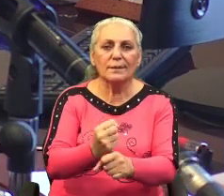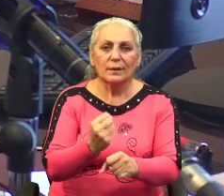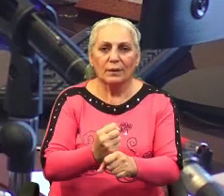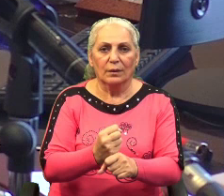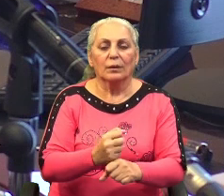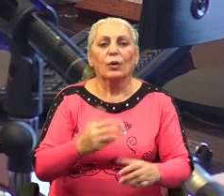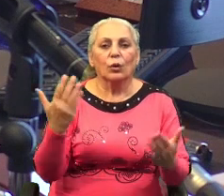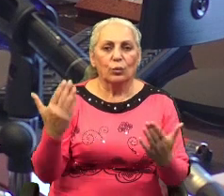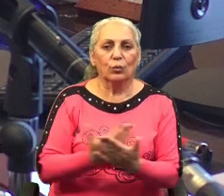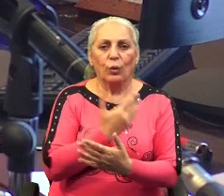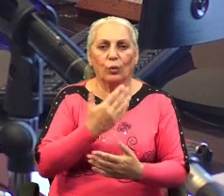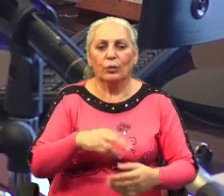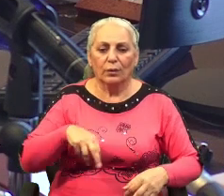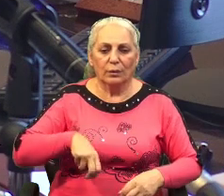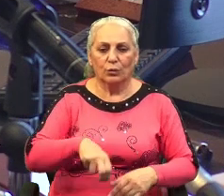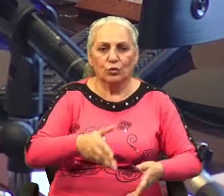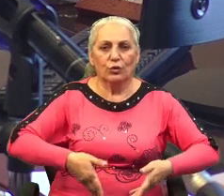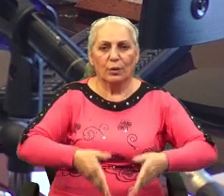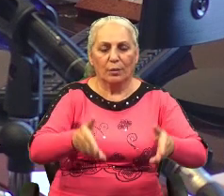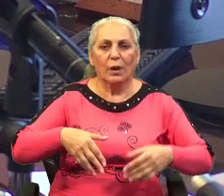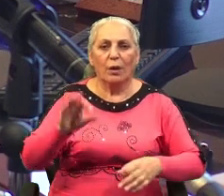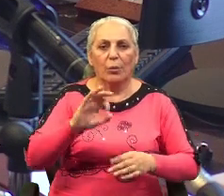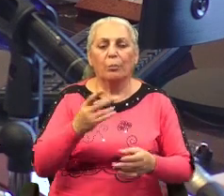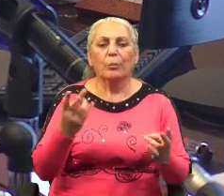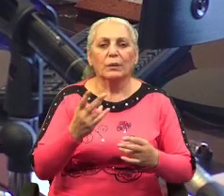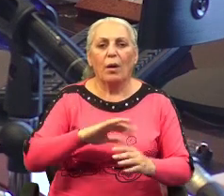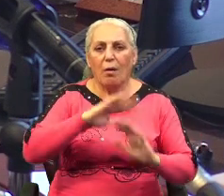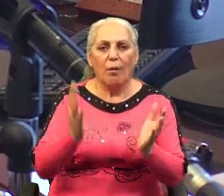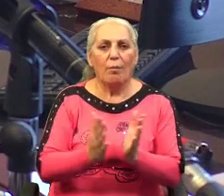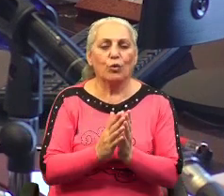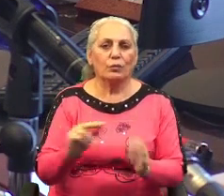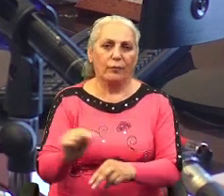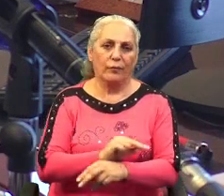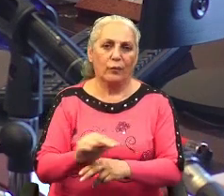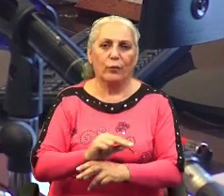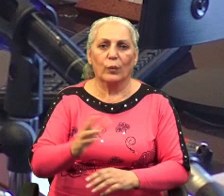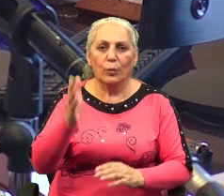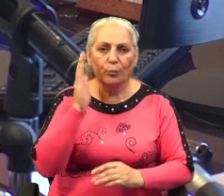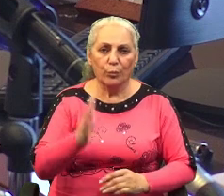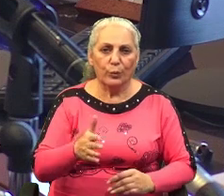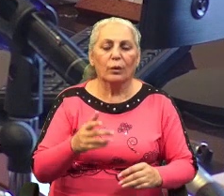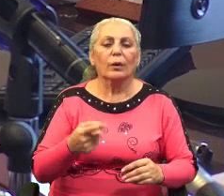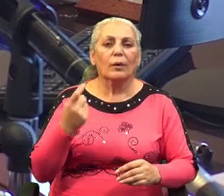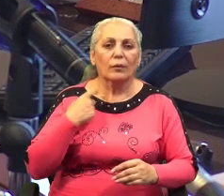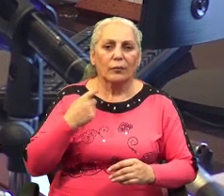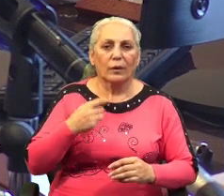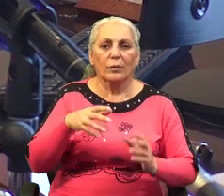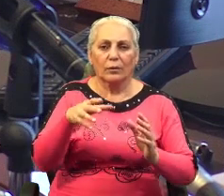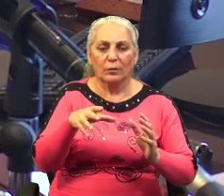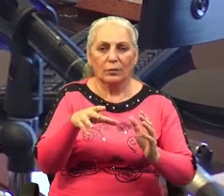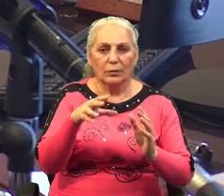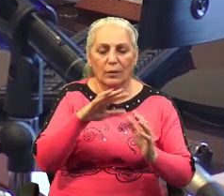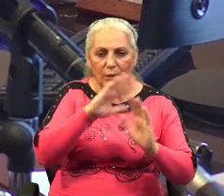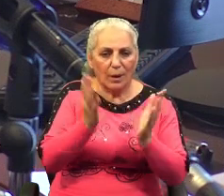նոր քայլուղիներ կհիմնում են և ամբողջությամբ կվերակառուցվի Վանաձորի